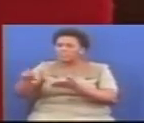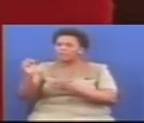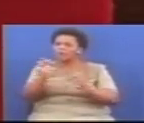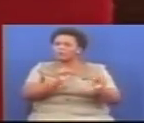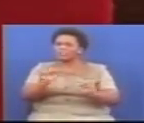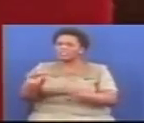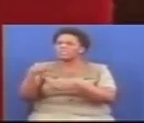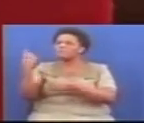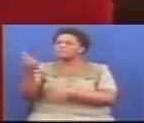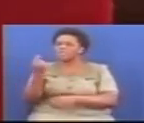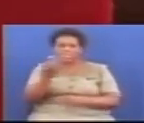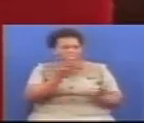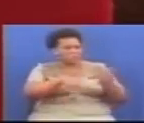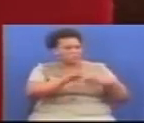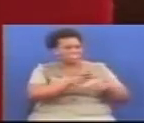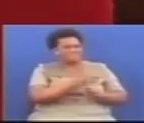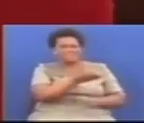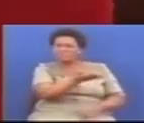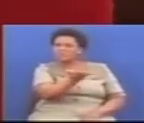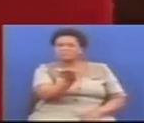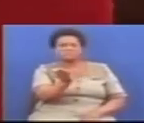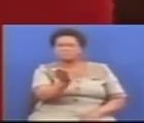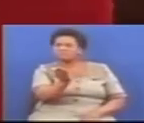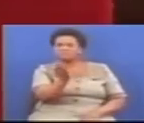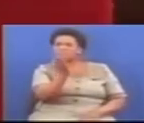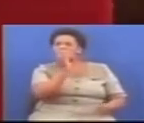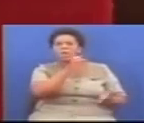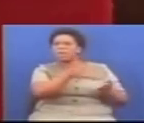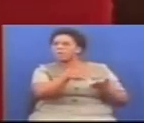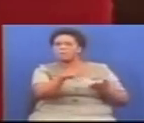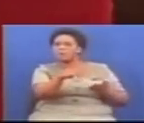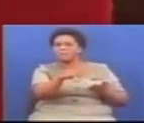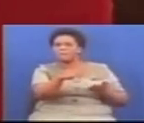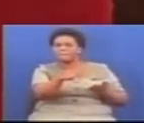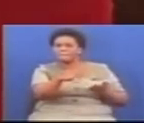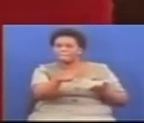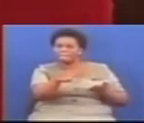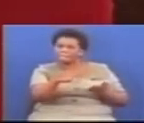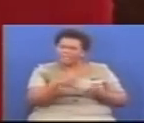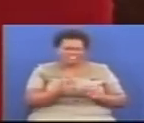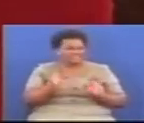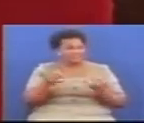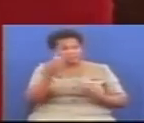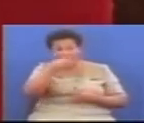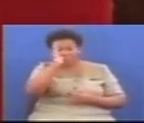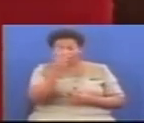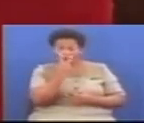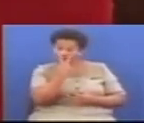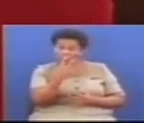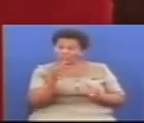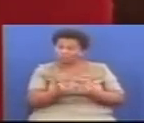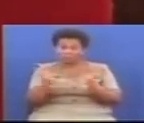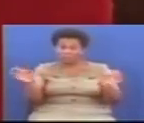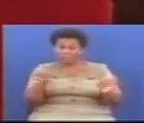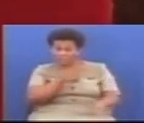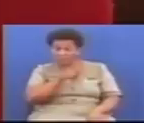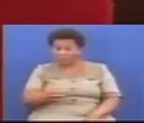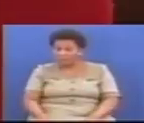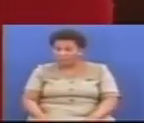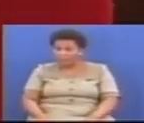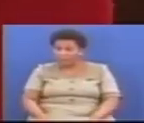serikali haioni kwamba inawabagua wenyeviti hawa? Swali la pili, Mheshimiwa Spika, kwa kuwa halmashauri nyingi hivi